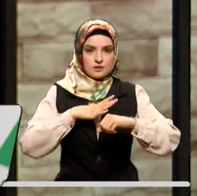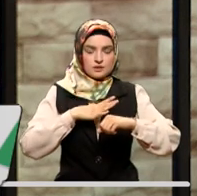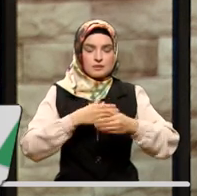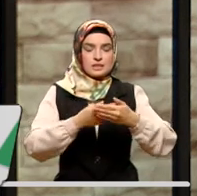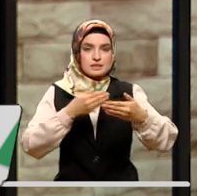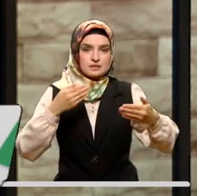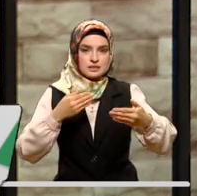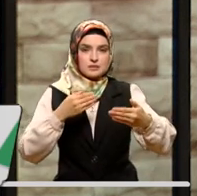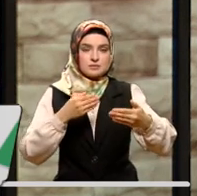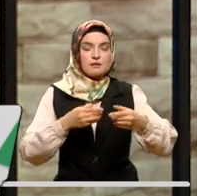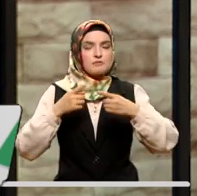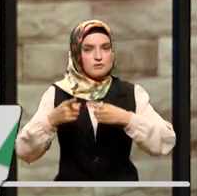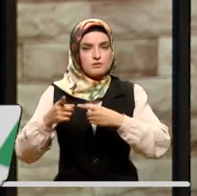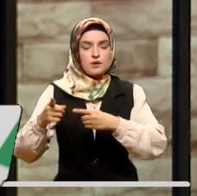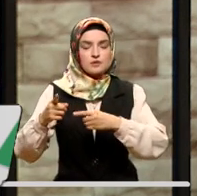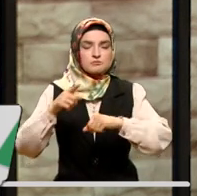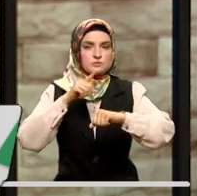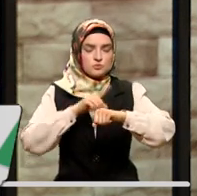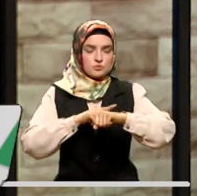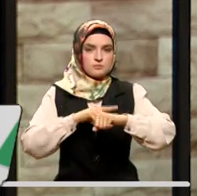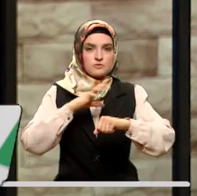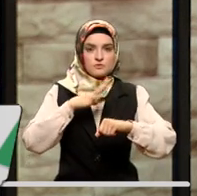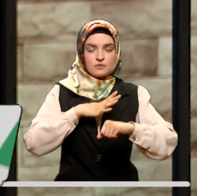de takip dönemi var. Şimdi